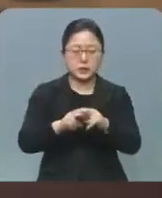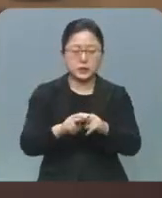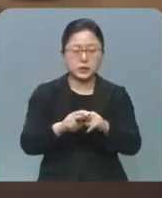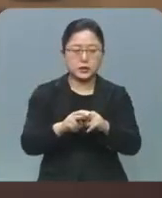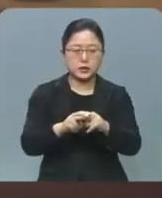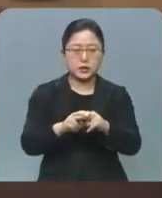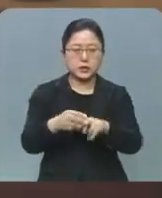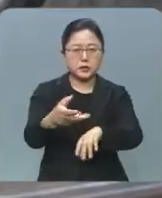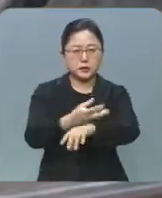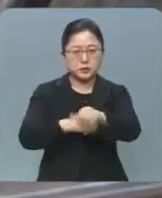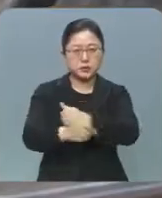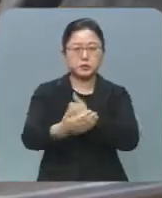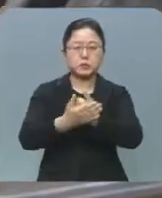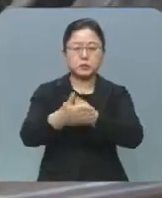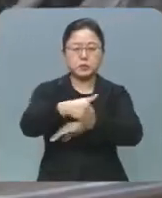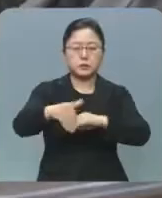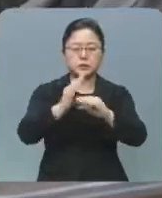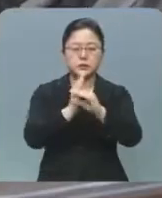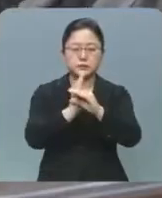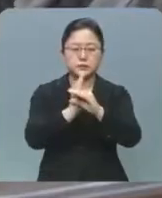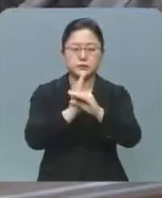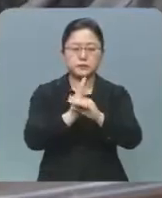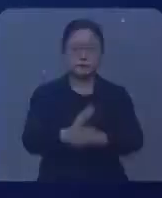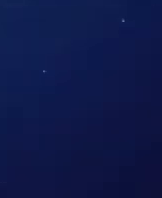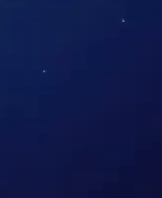위해 적극 협력할 방침입니다.